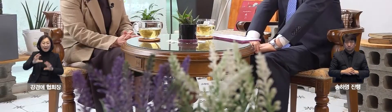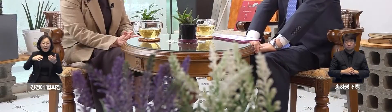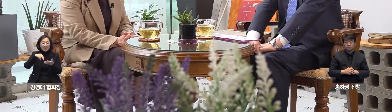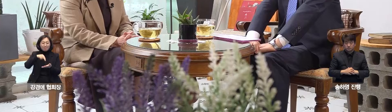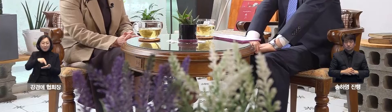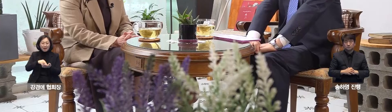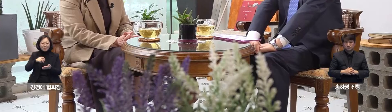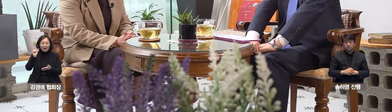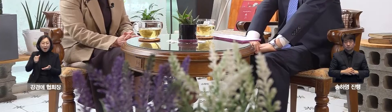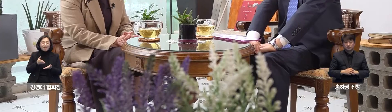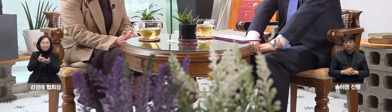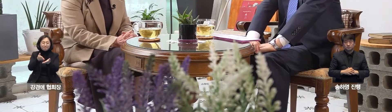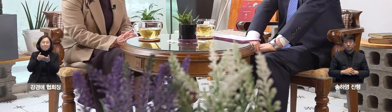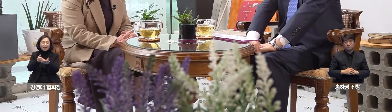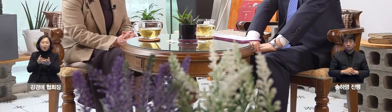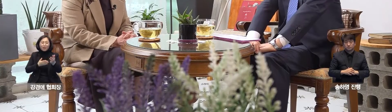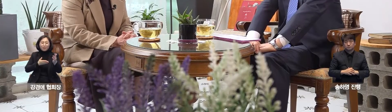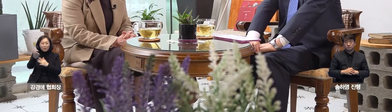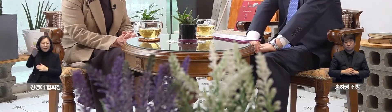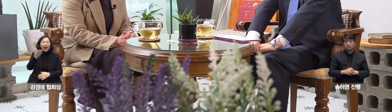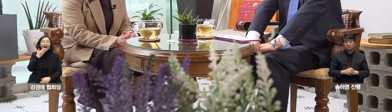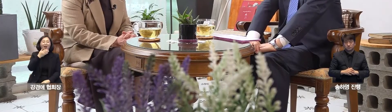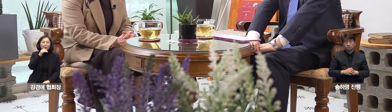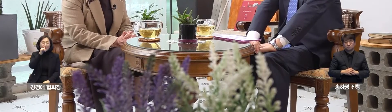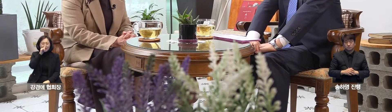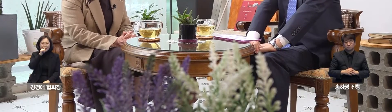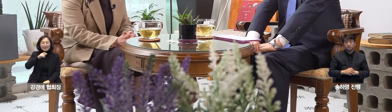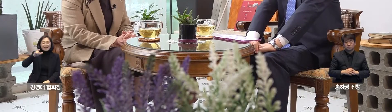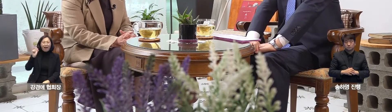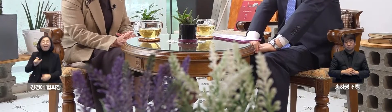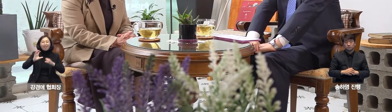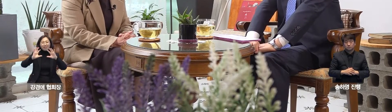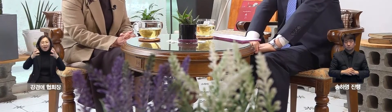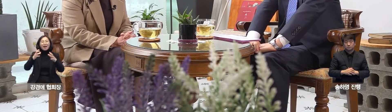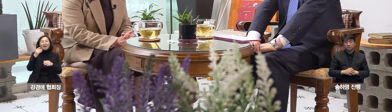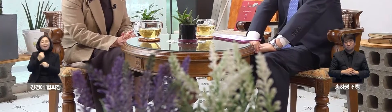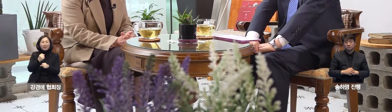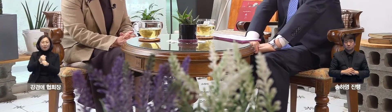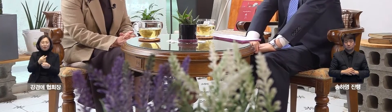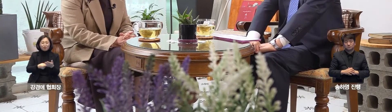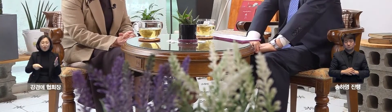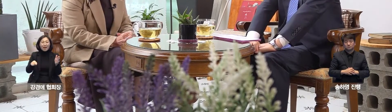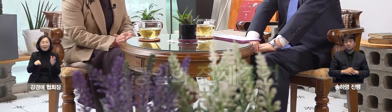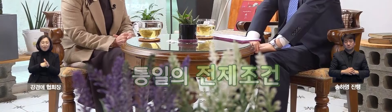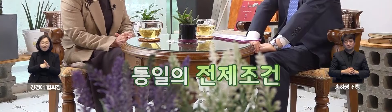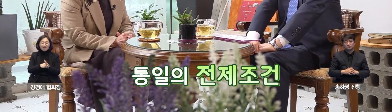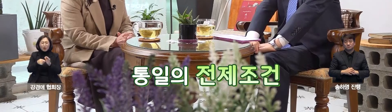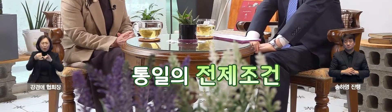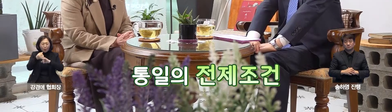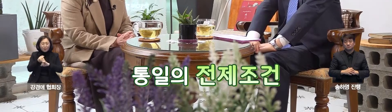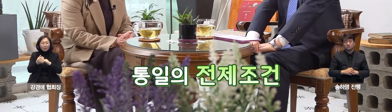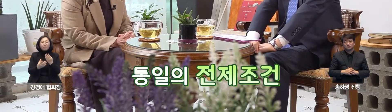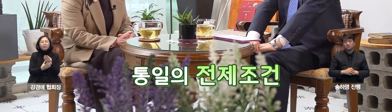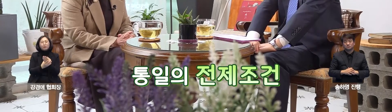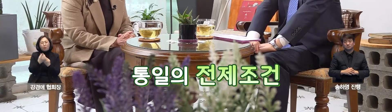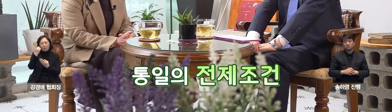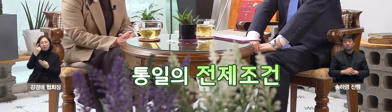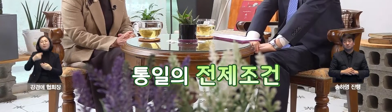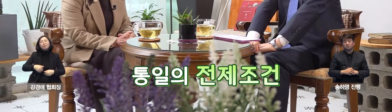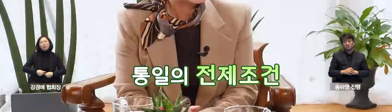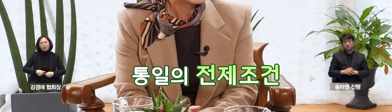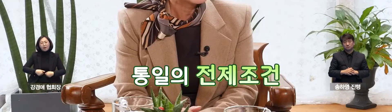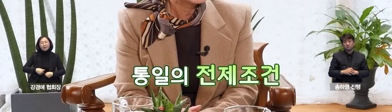얘기해서 목소리 내서 통과시킬 수 있는 이런 강한 나라를 만들려면 통일이 전제 조건이 되지